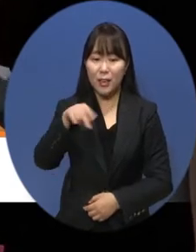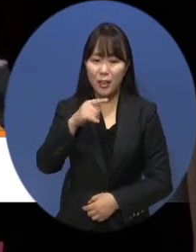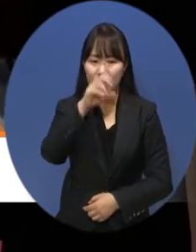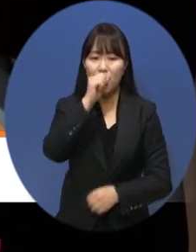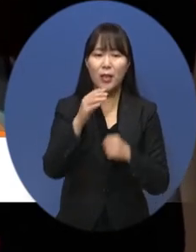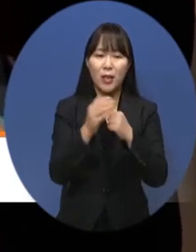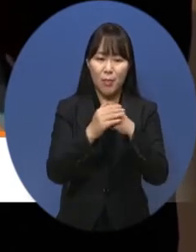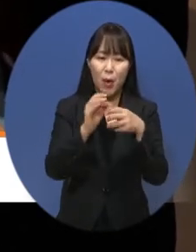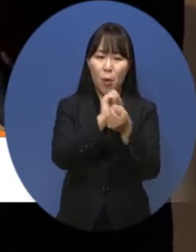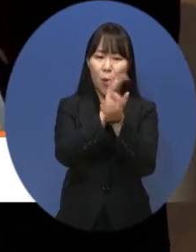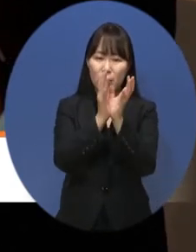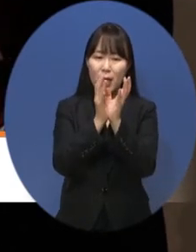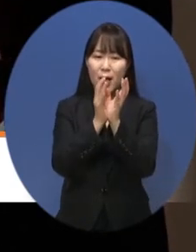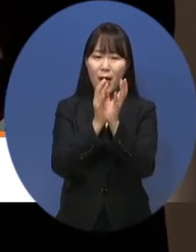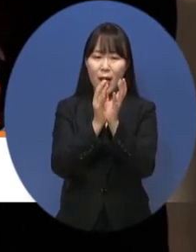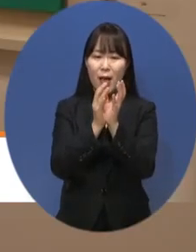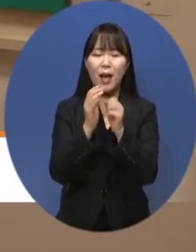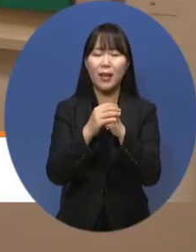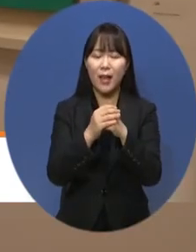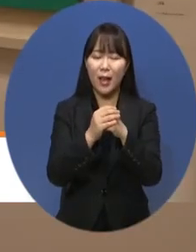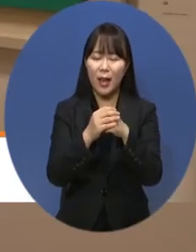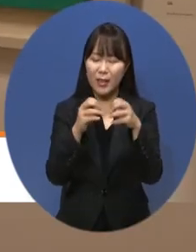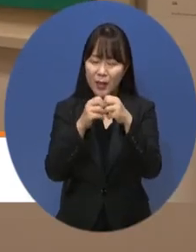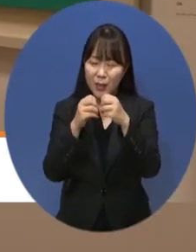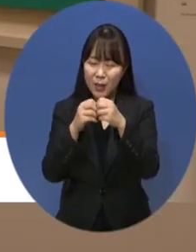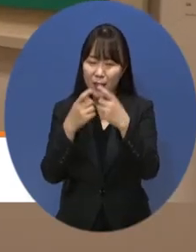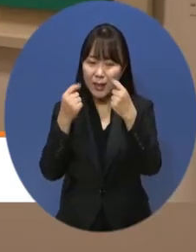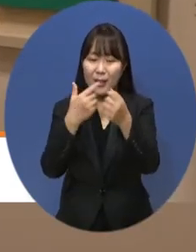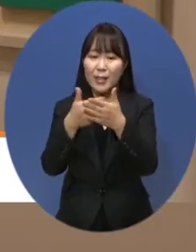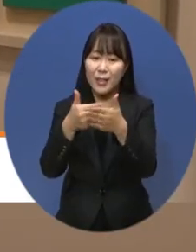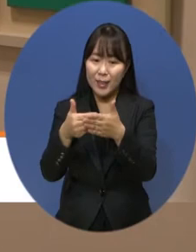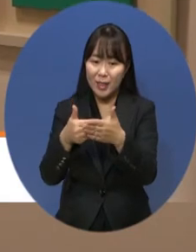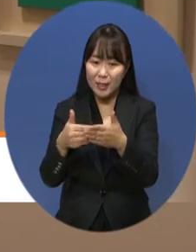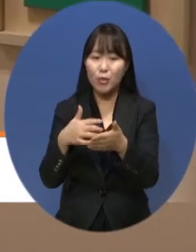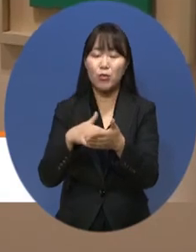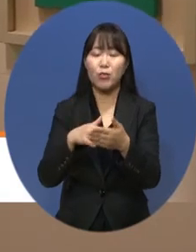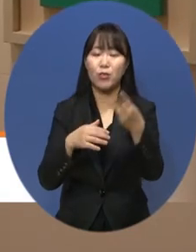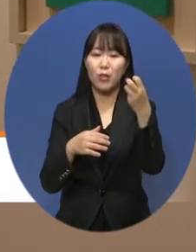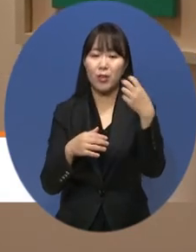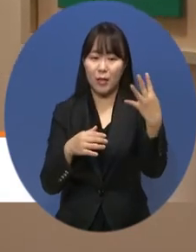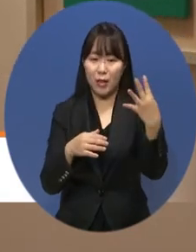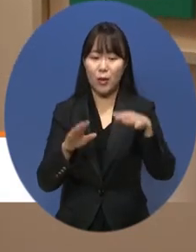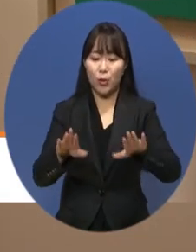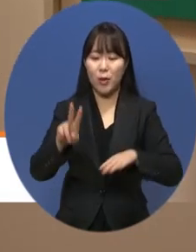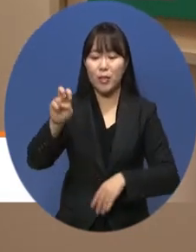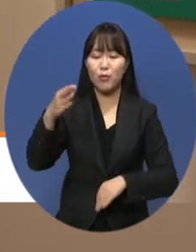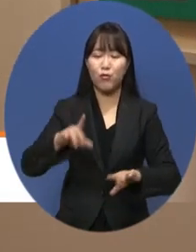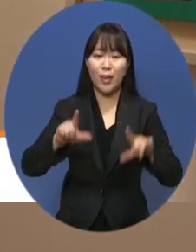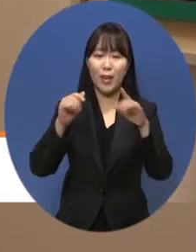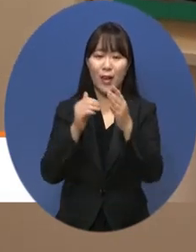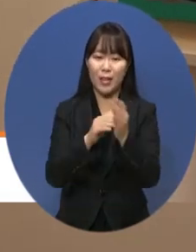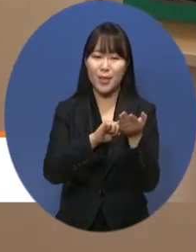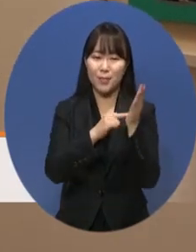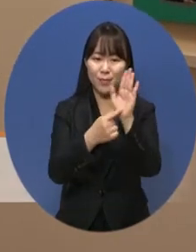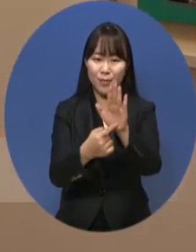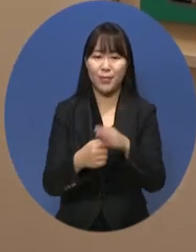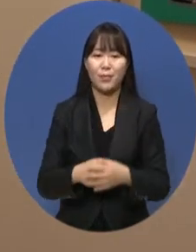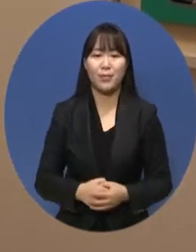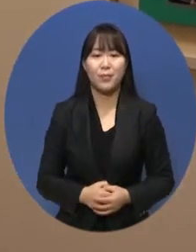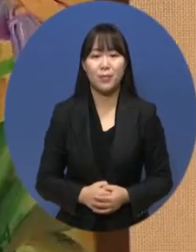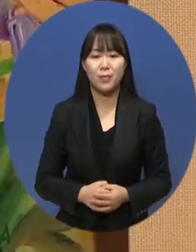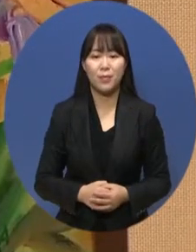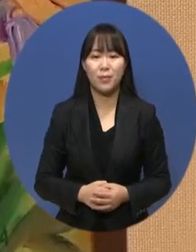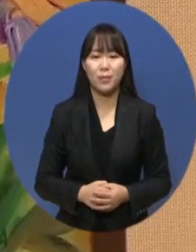일기를 매일매일 화폭에 담았다는 감성의 작품 총 34점이 오는 29일까지 선을 보입니다.